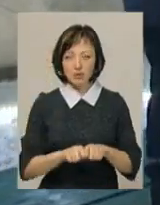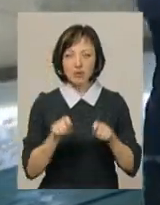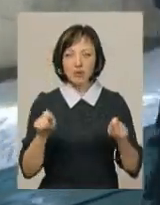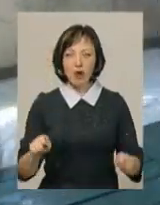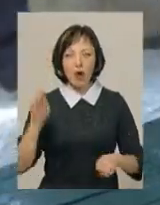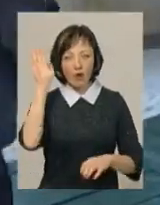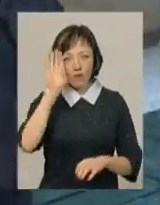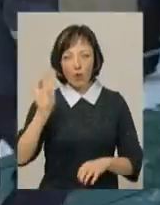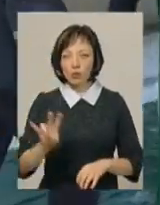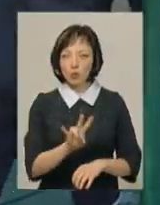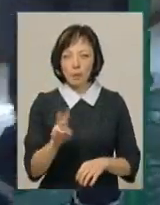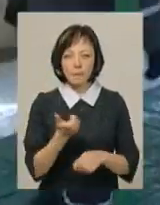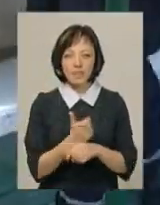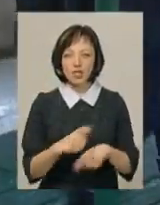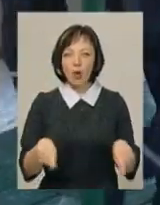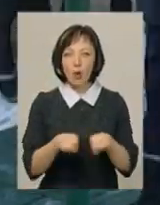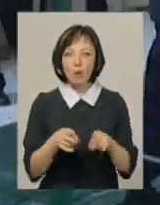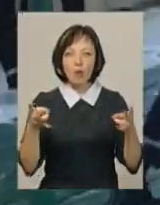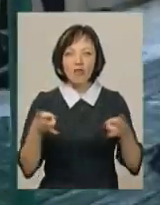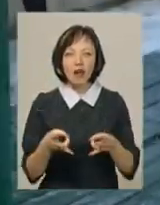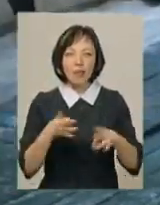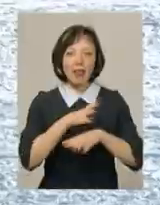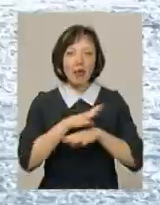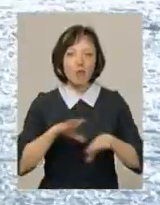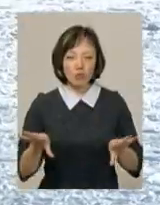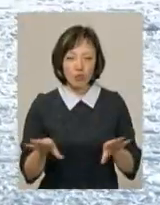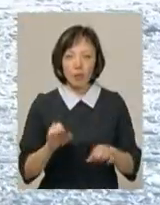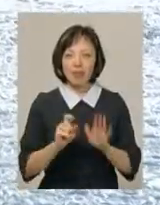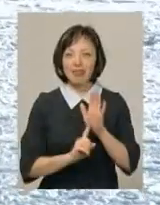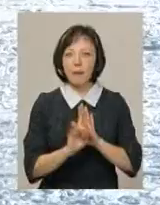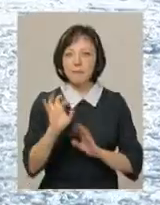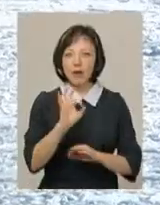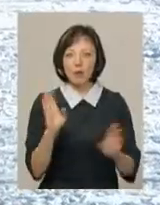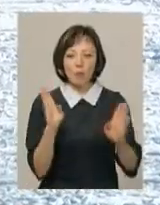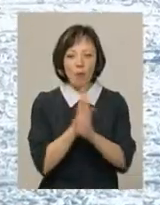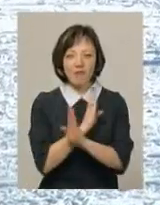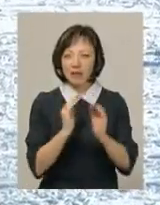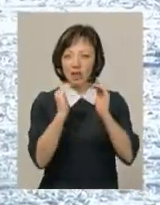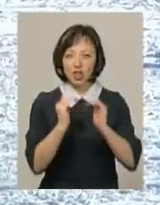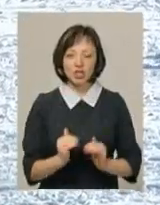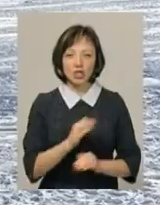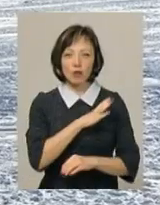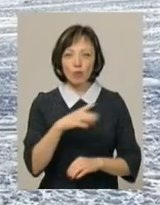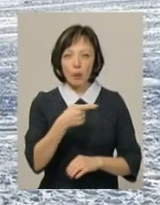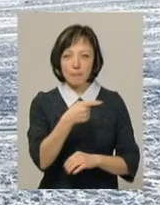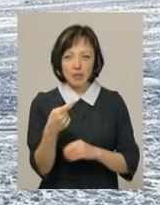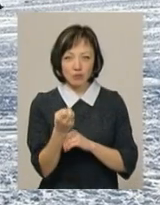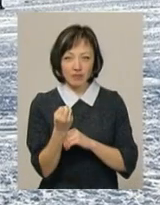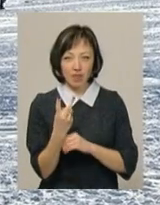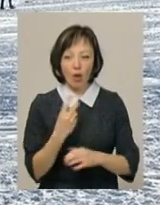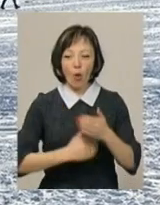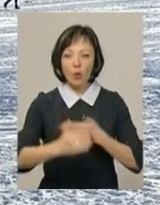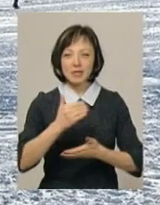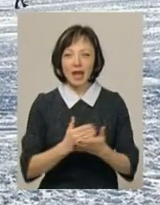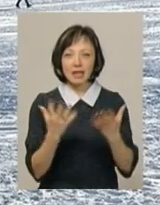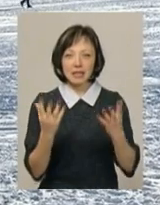на водохреще. Більше такої потреби не було, каже Андрій Козак, бо температура повітря не опускалася нижче 12 градусів. Останні дні